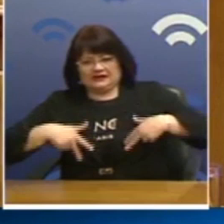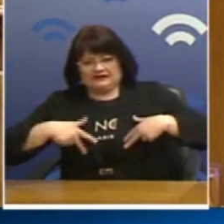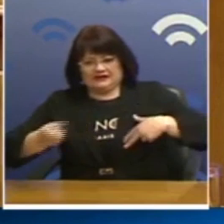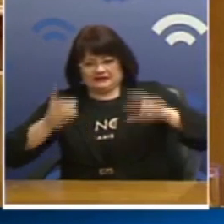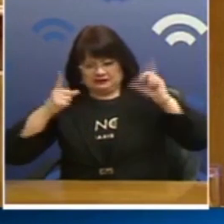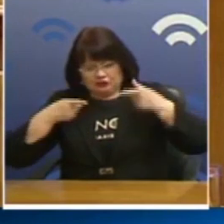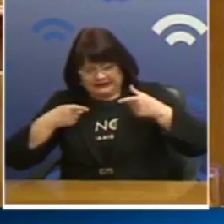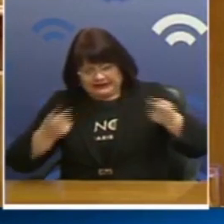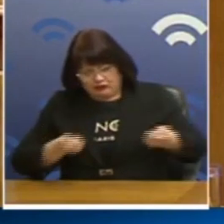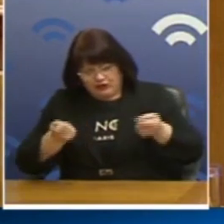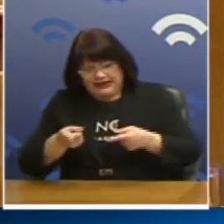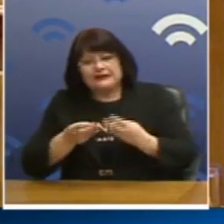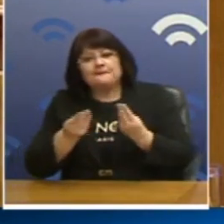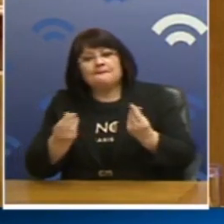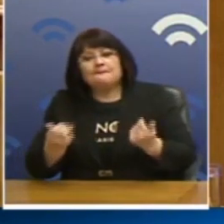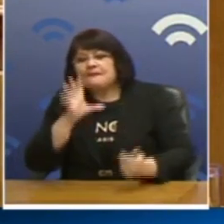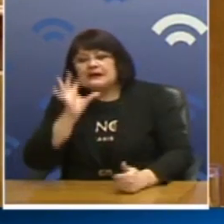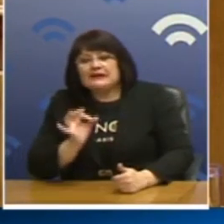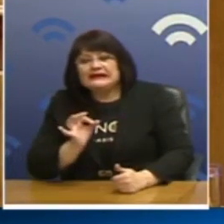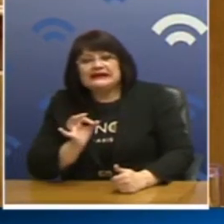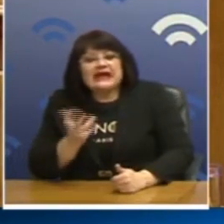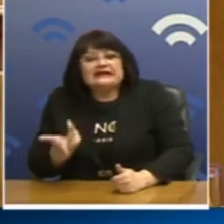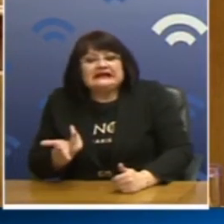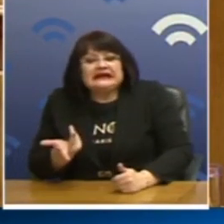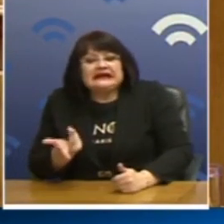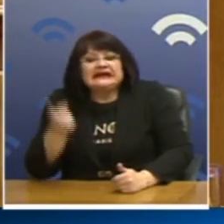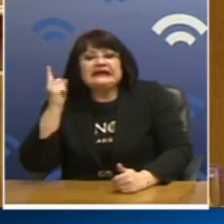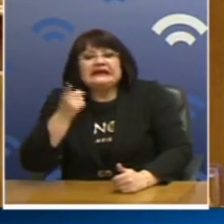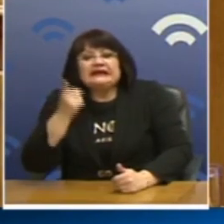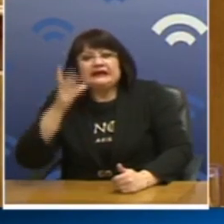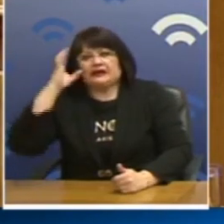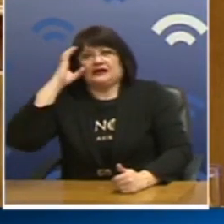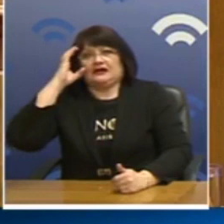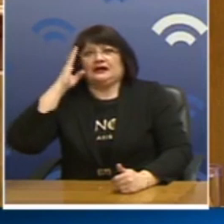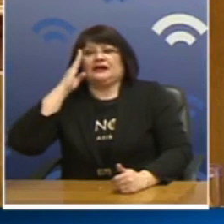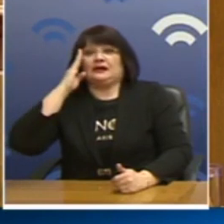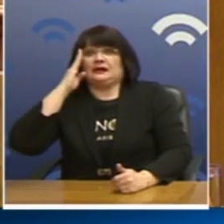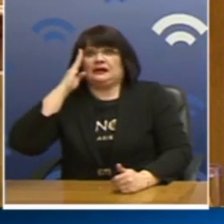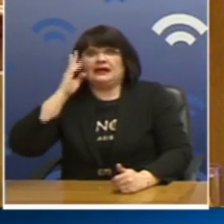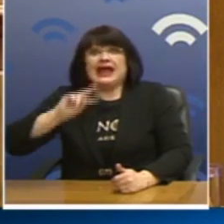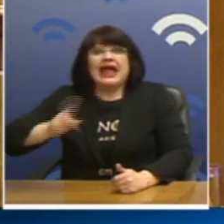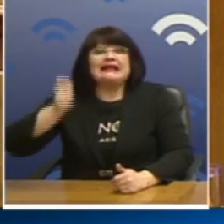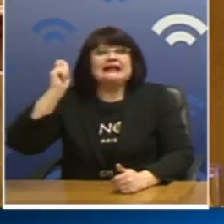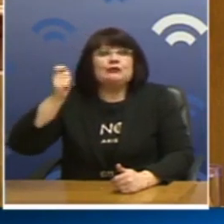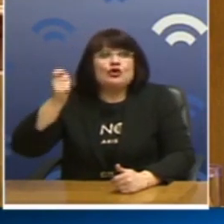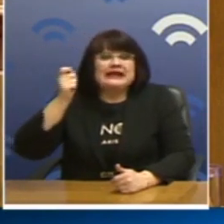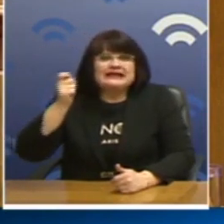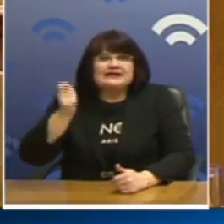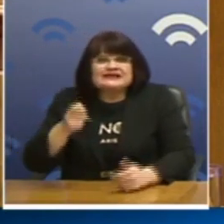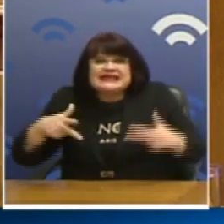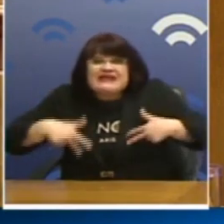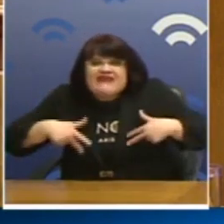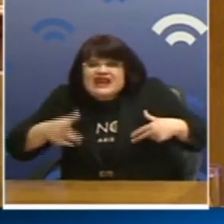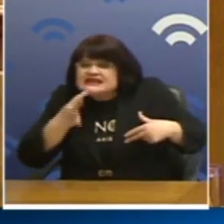Δημοκρατίας είναι μια κριτική που παραπέμπει σε αντιπολιτευόμενη συμπολίτευση. Το έχουμε ξαναπεί και